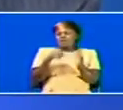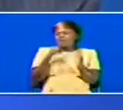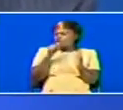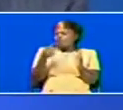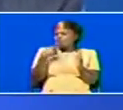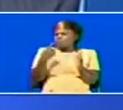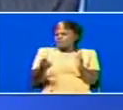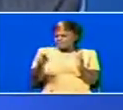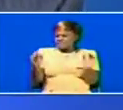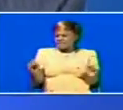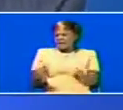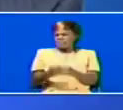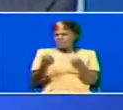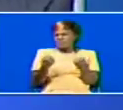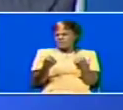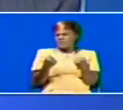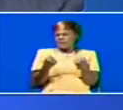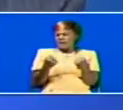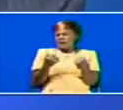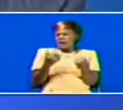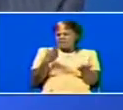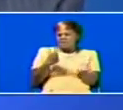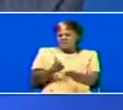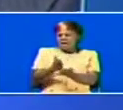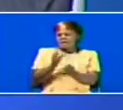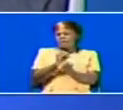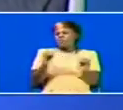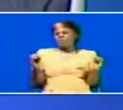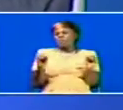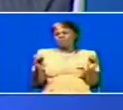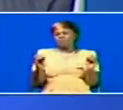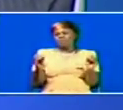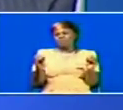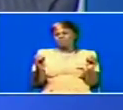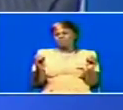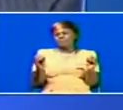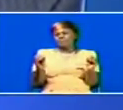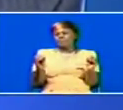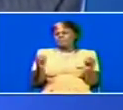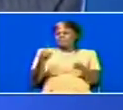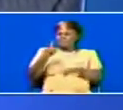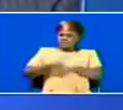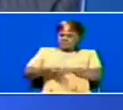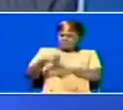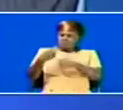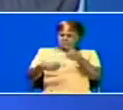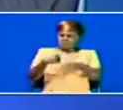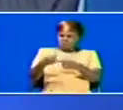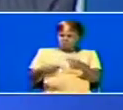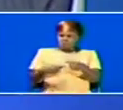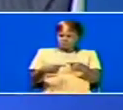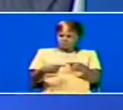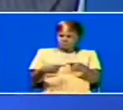kwa sababu jambo hili limetokea hakuna haki ama fueni ambayo inazopatikana. Ni kwamba tukiendelea